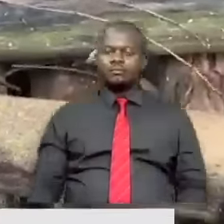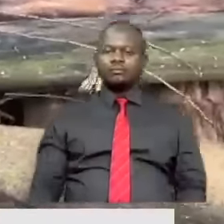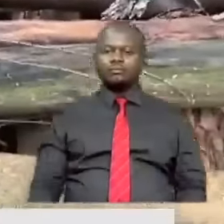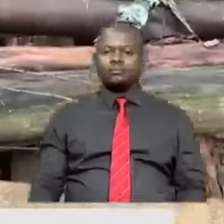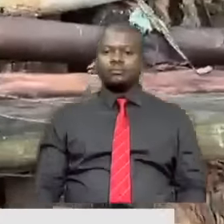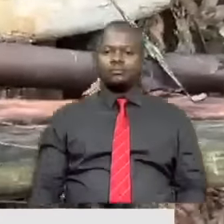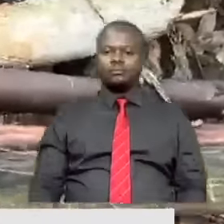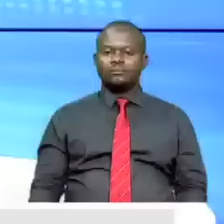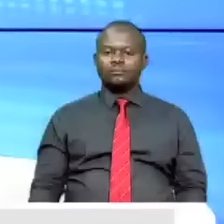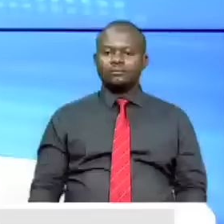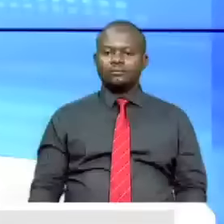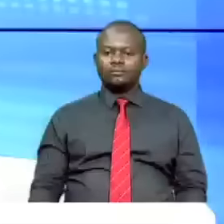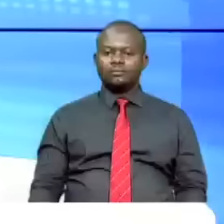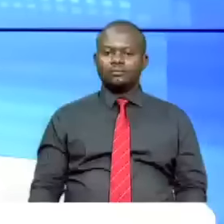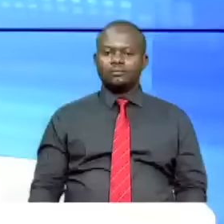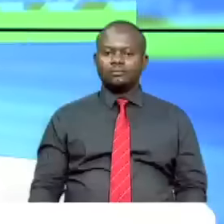umujyi wa Kigali